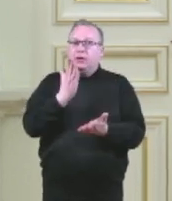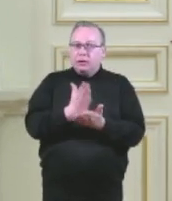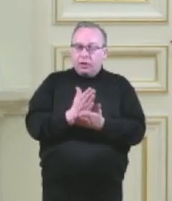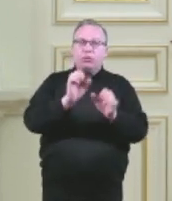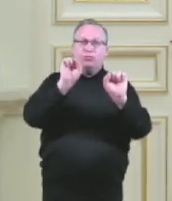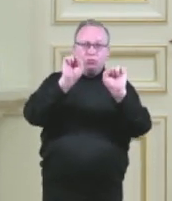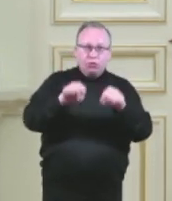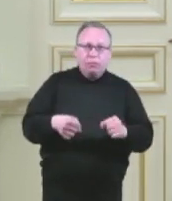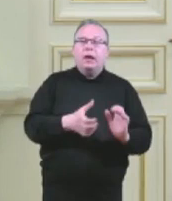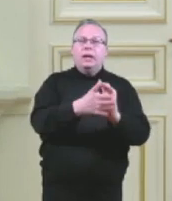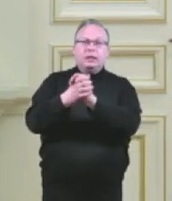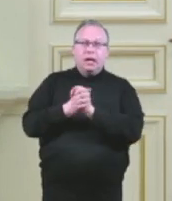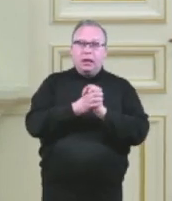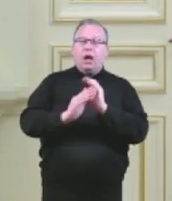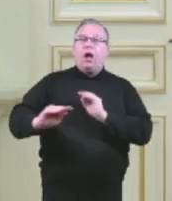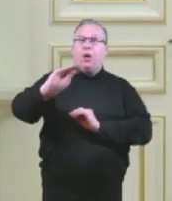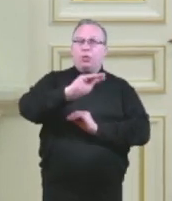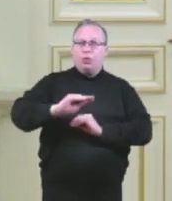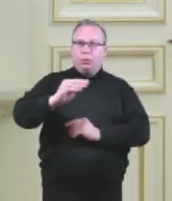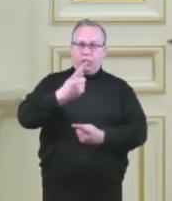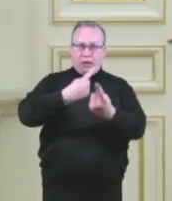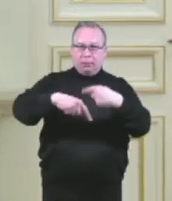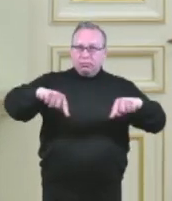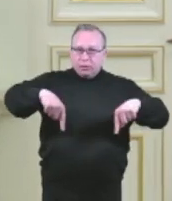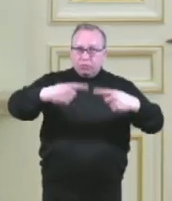į taikos Europoje atkūrimą.